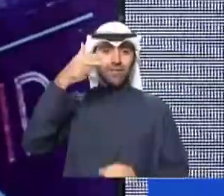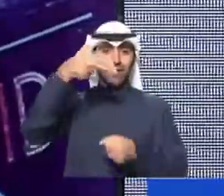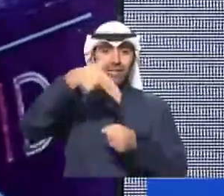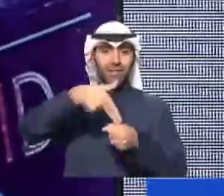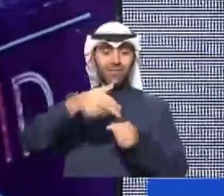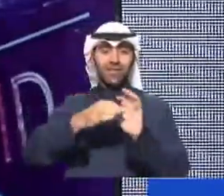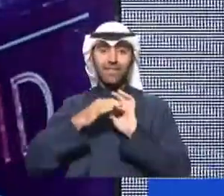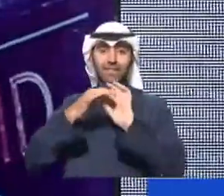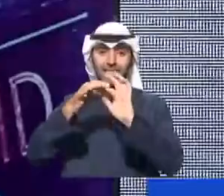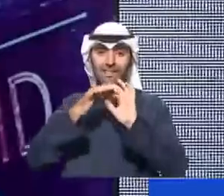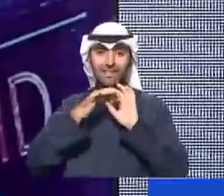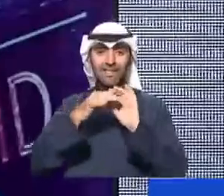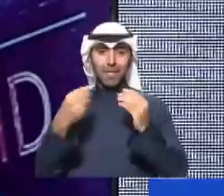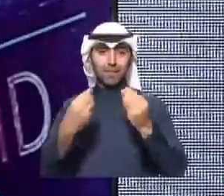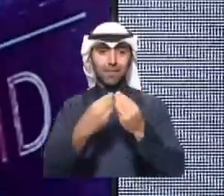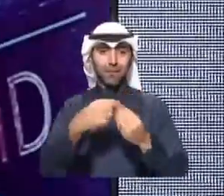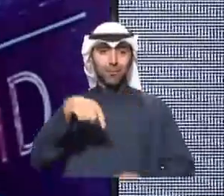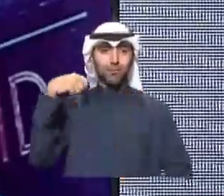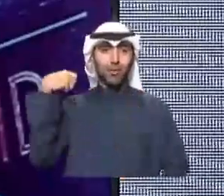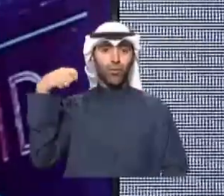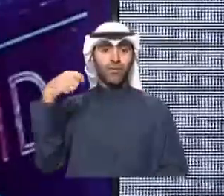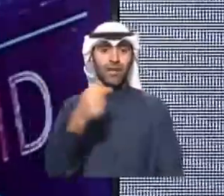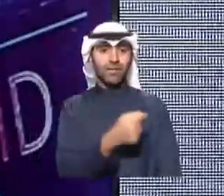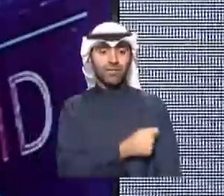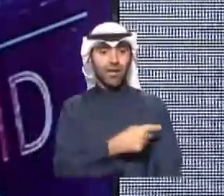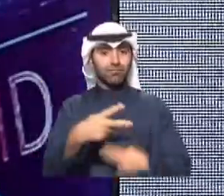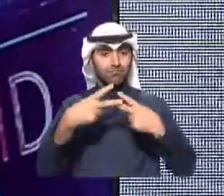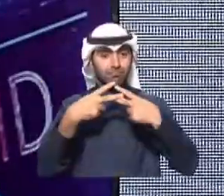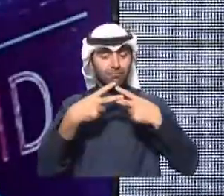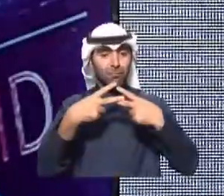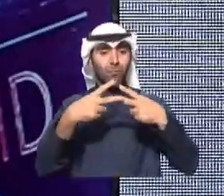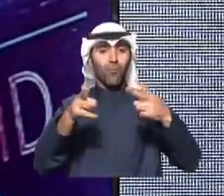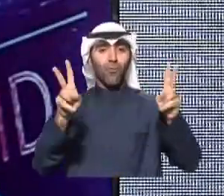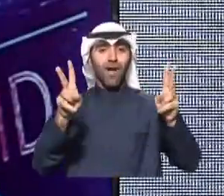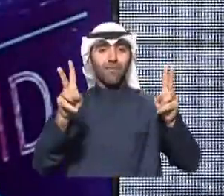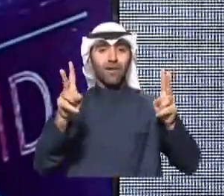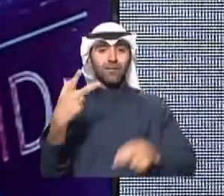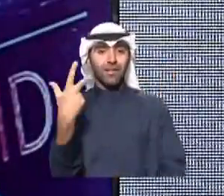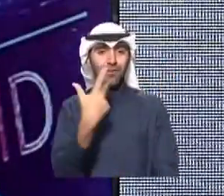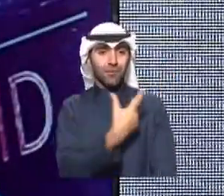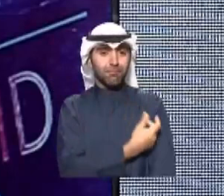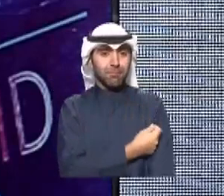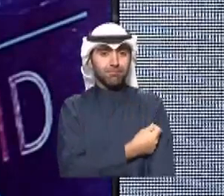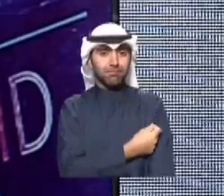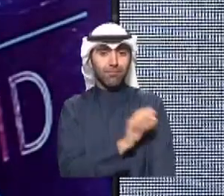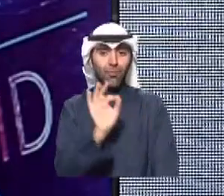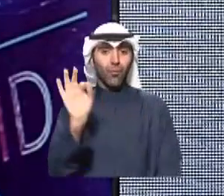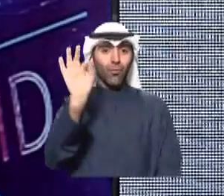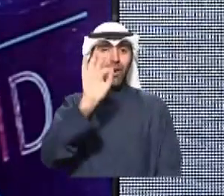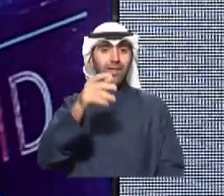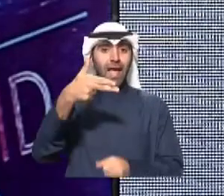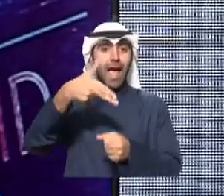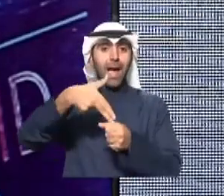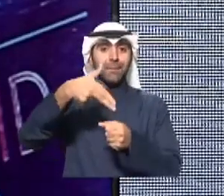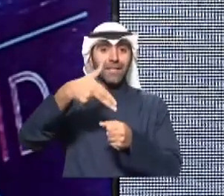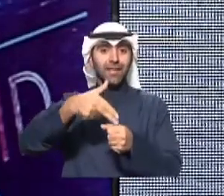المركز تم إنشاء بفترة قياسية تقريبا 4 إلى 5 أيام، كنا جاهزين لتقديم الخدمة والمكان